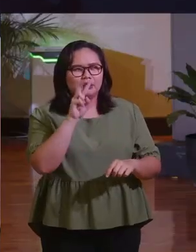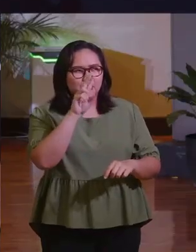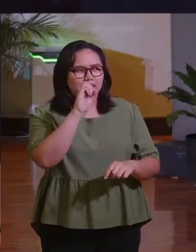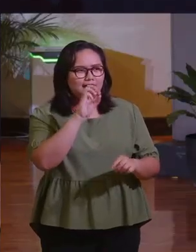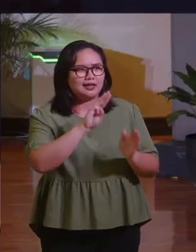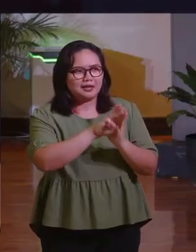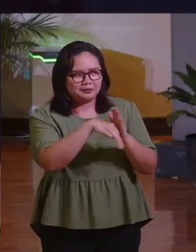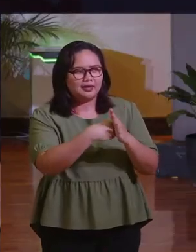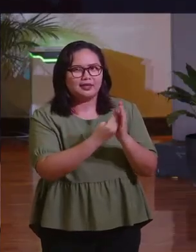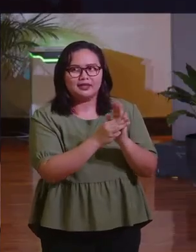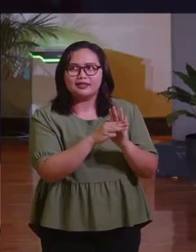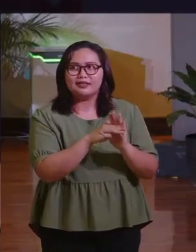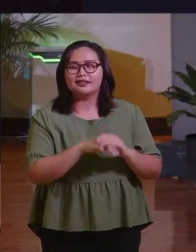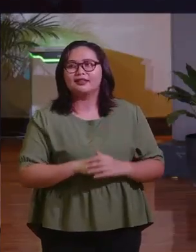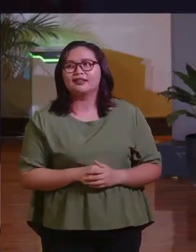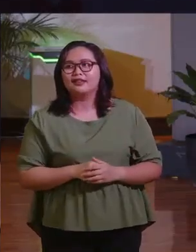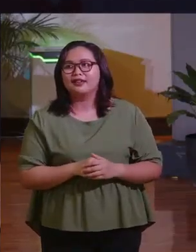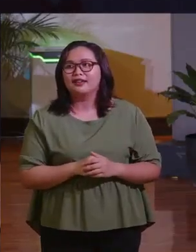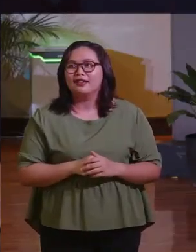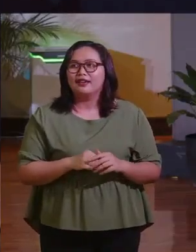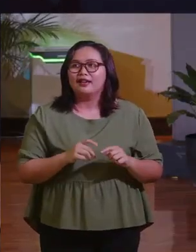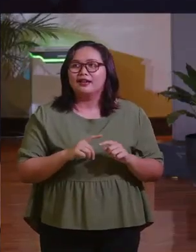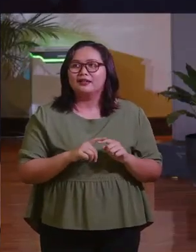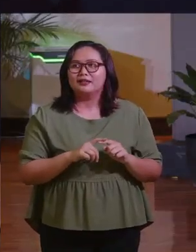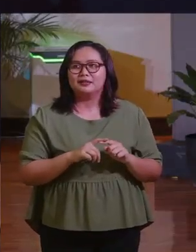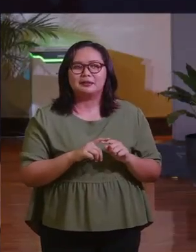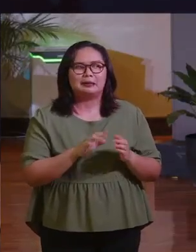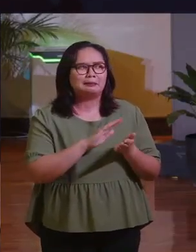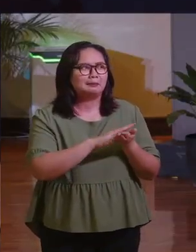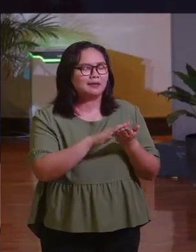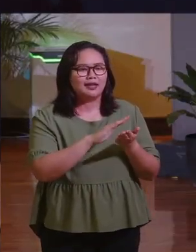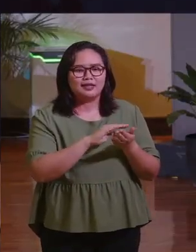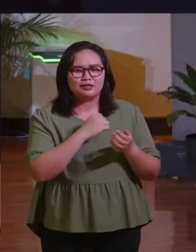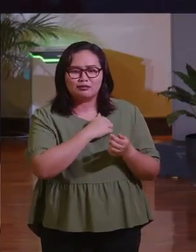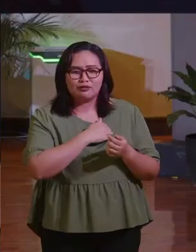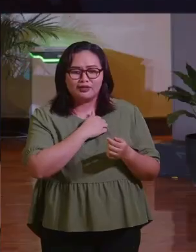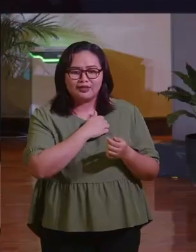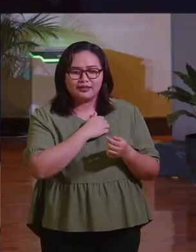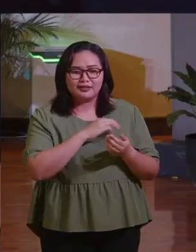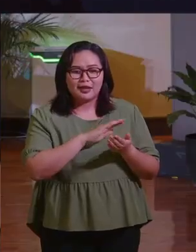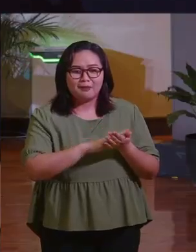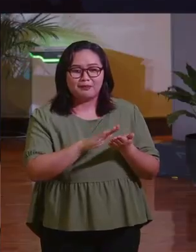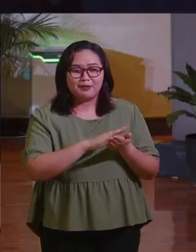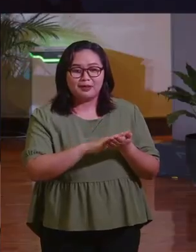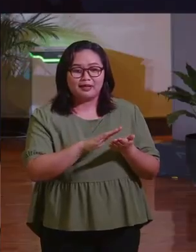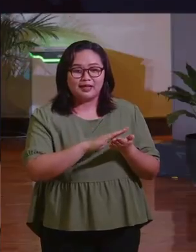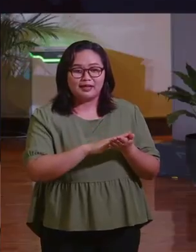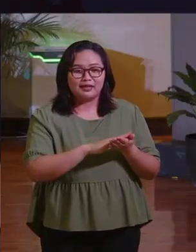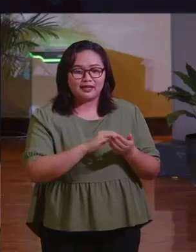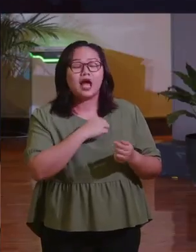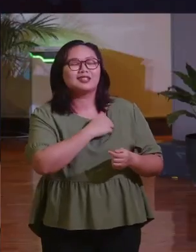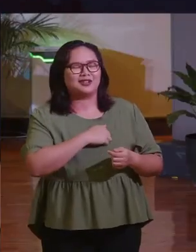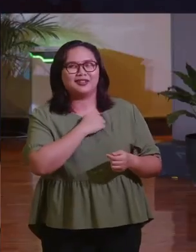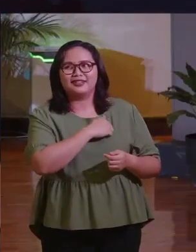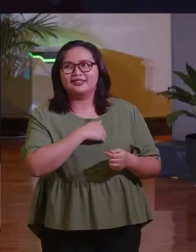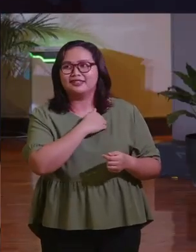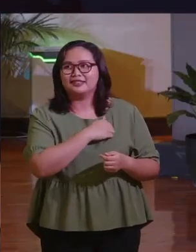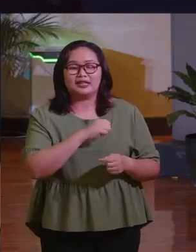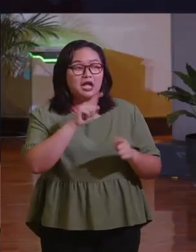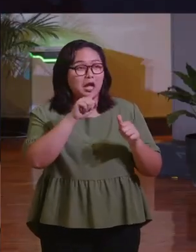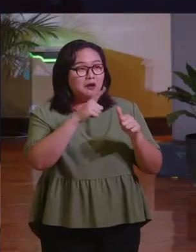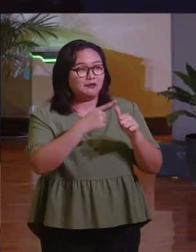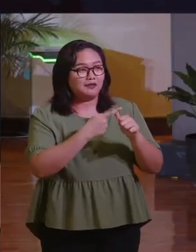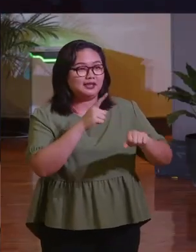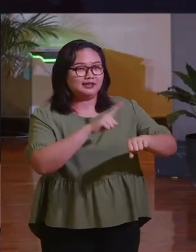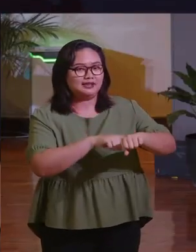No? Pero ipagpaumanhin nyo na. No? Dahil first time niya po sigurong managalog.